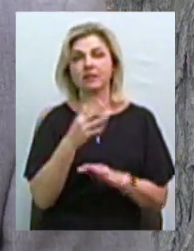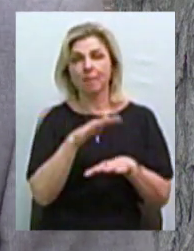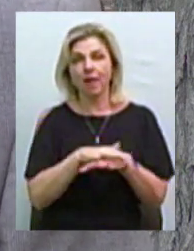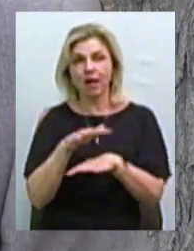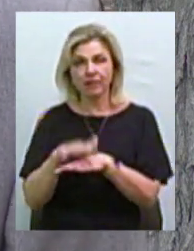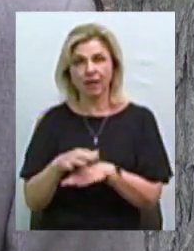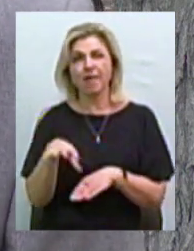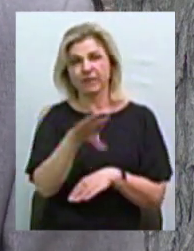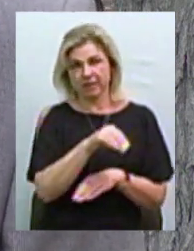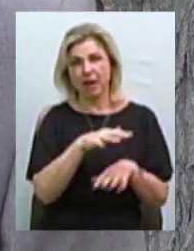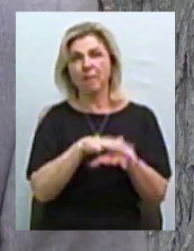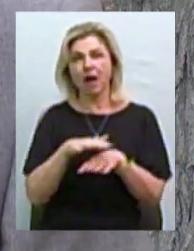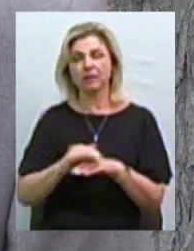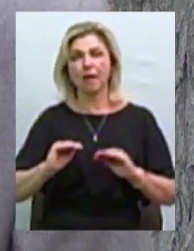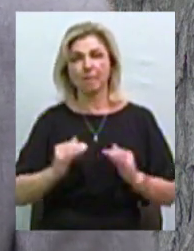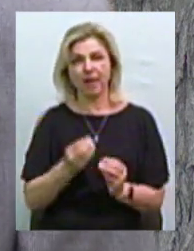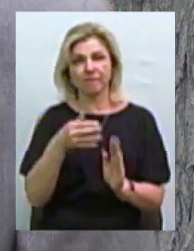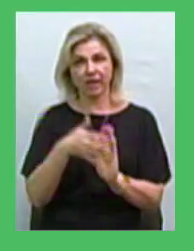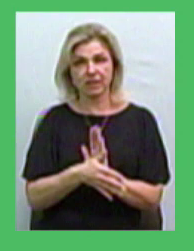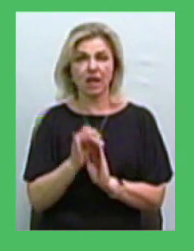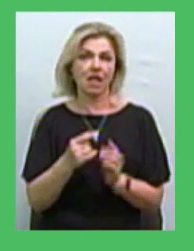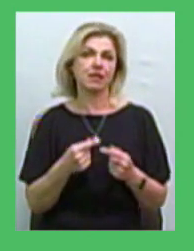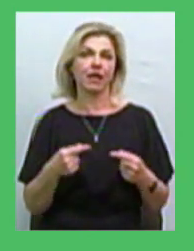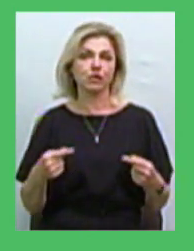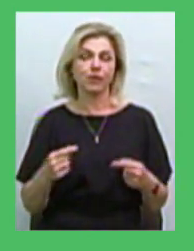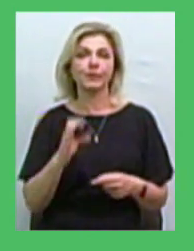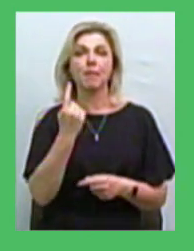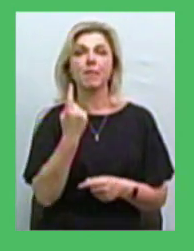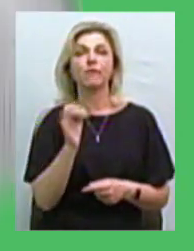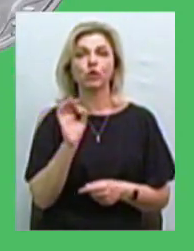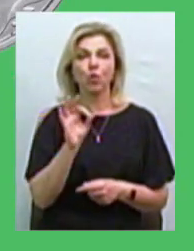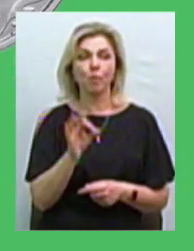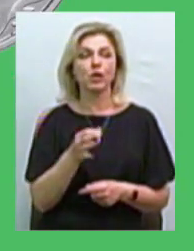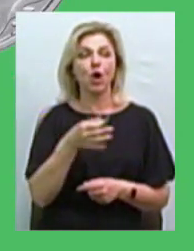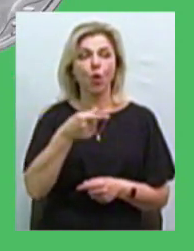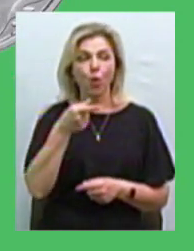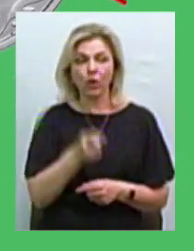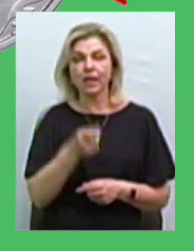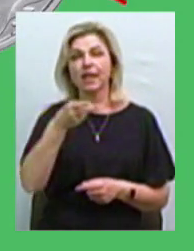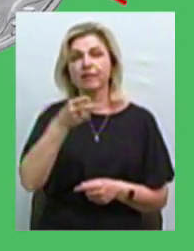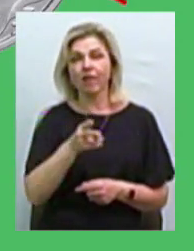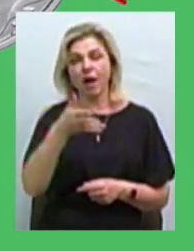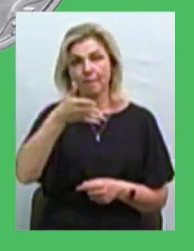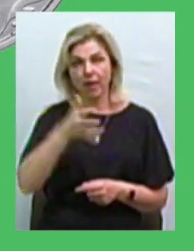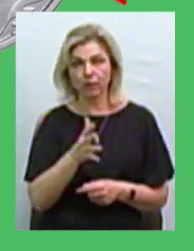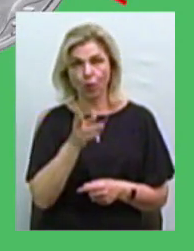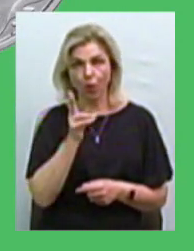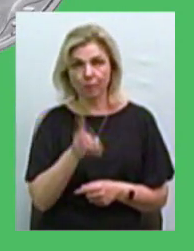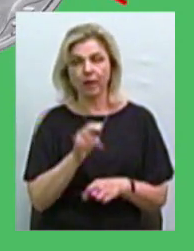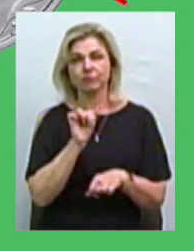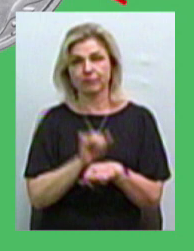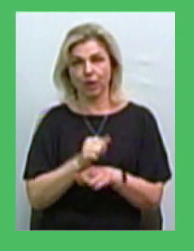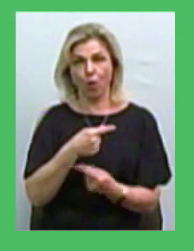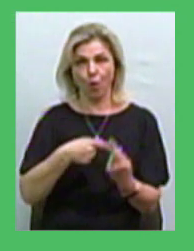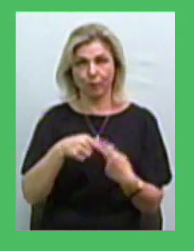банків, інкасаційні витрати і все таке інше. З 1 жовтня монети номіналом 1, 2 та 5 копійок припиняють